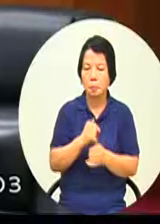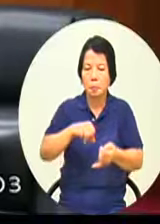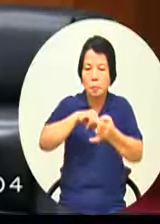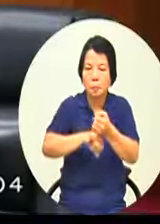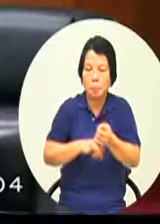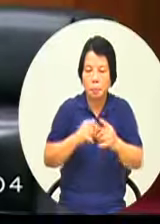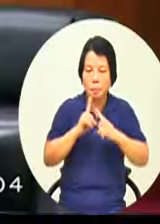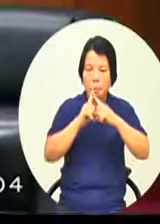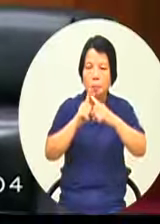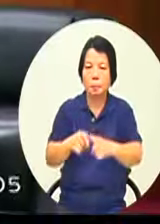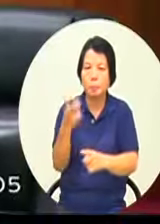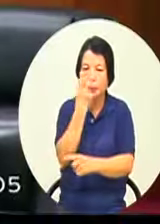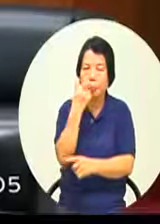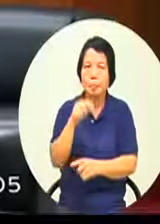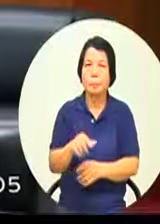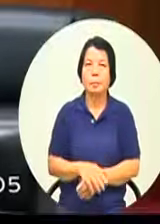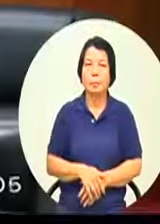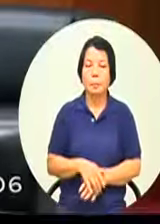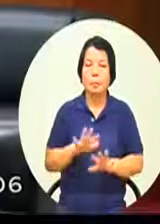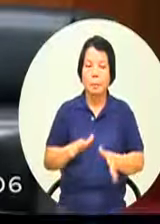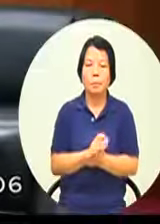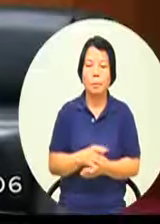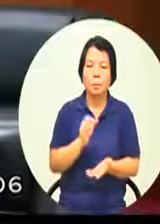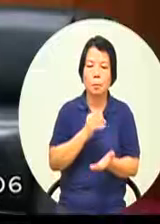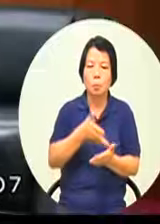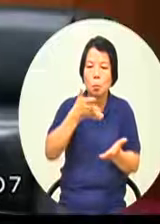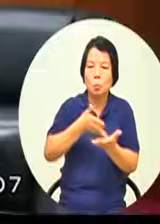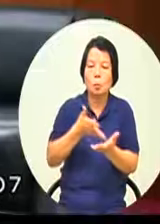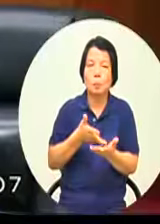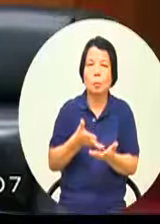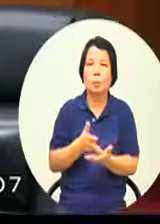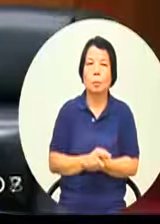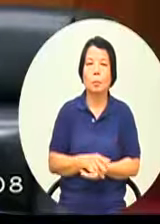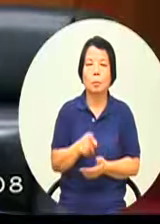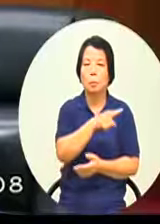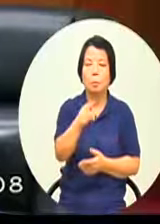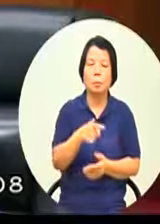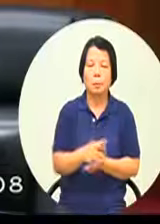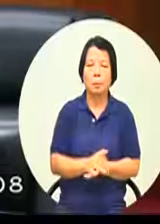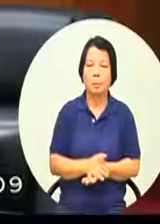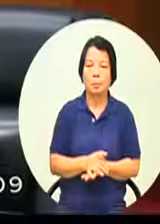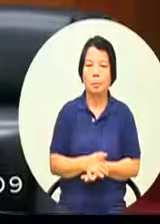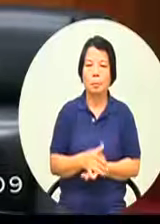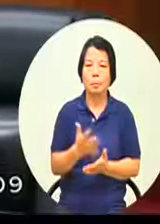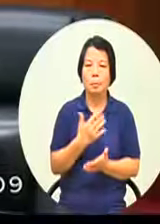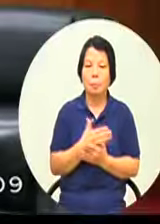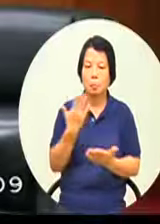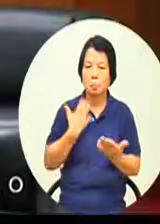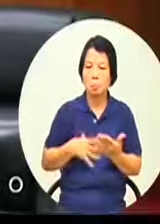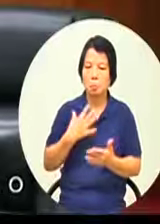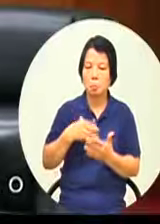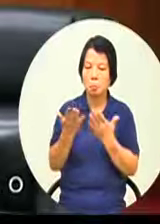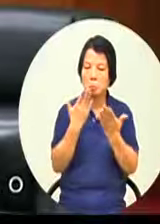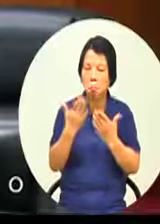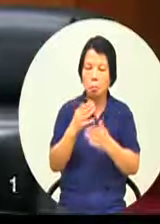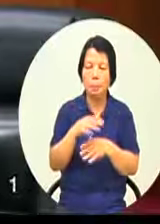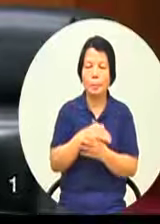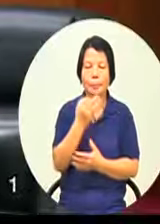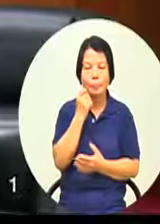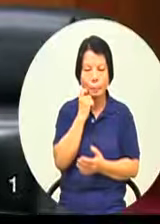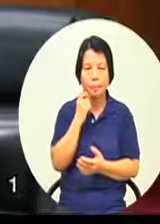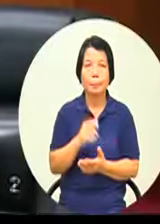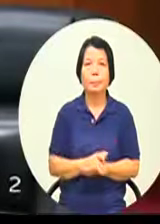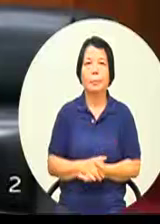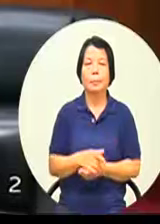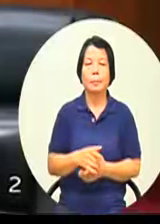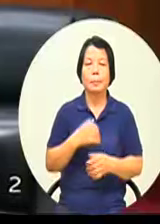的会勘啊？因为我们光这样用讲的，可能大家没有办法意会到底严重到什么程度了哈。因为